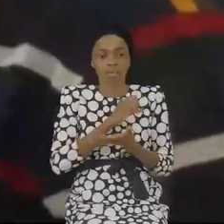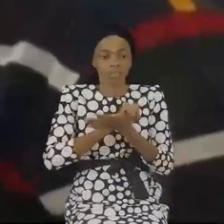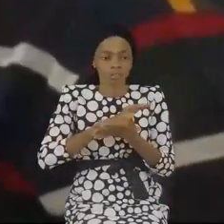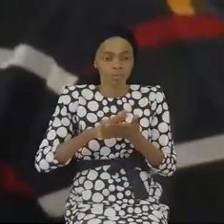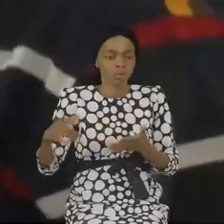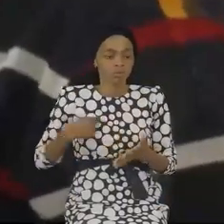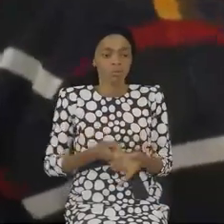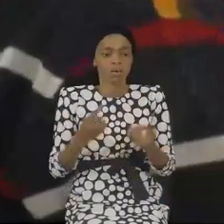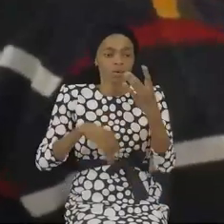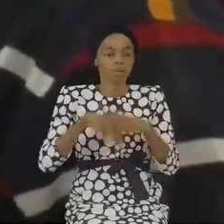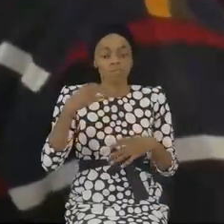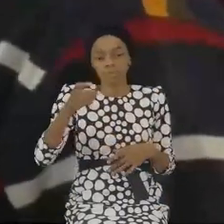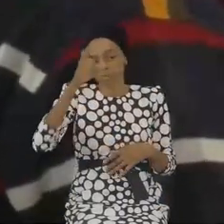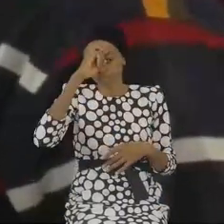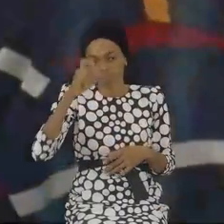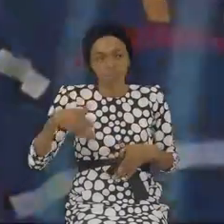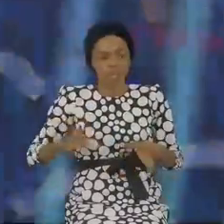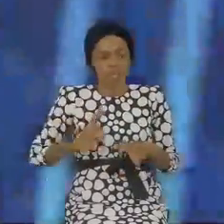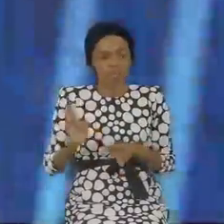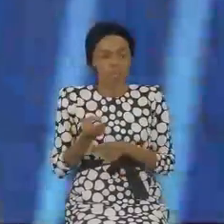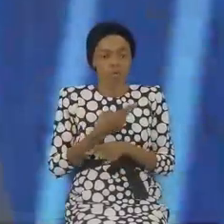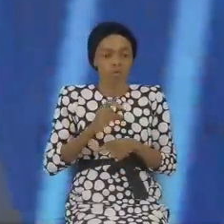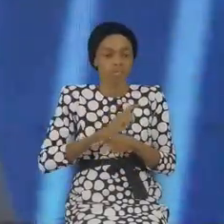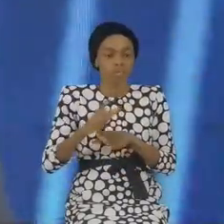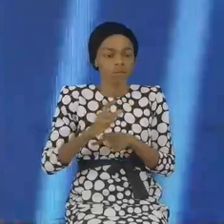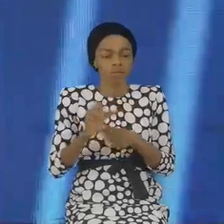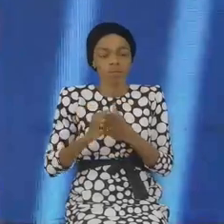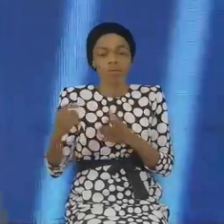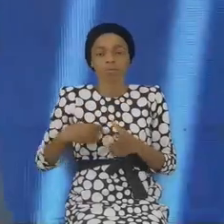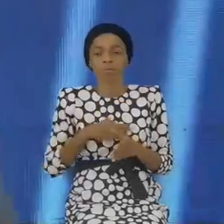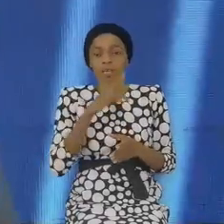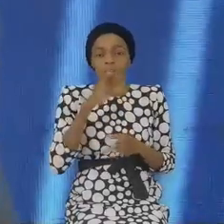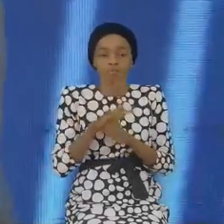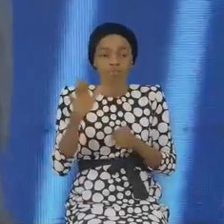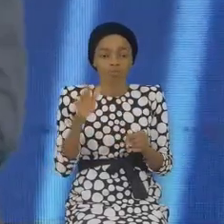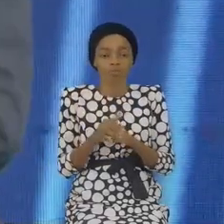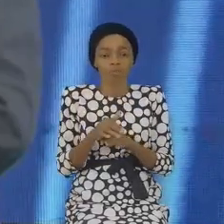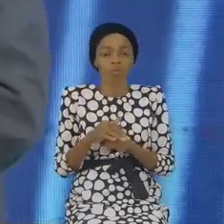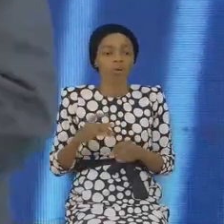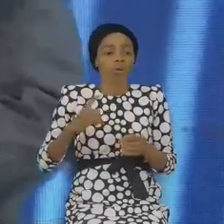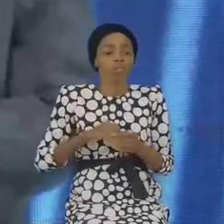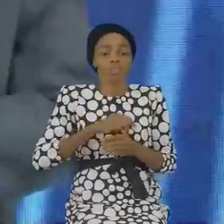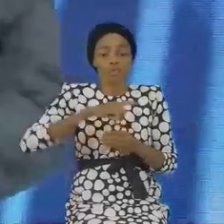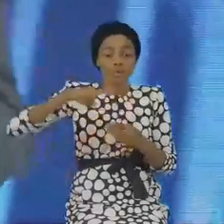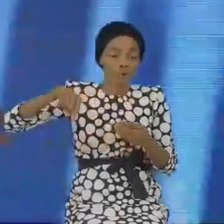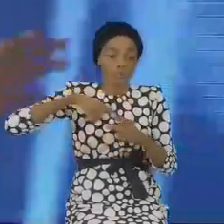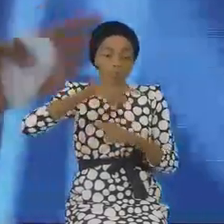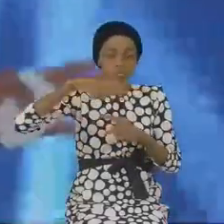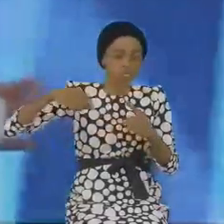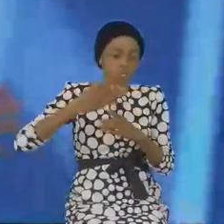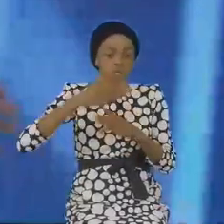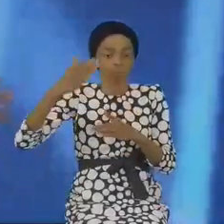donc. Nous avons accompli le premier pas du cycle du voyage,